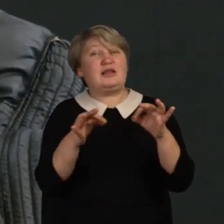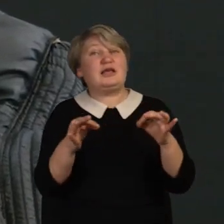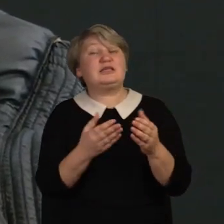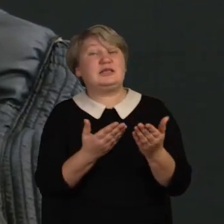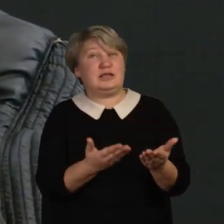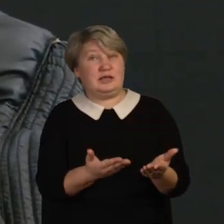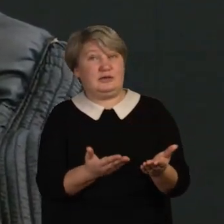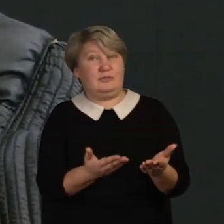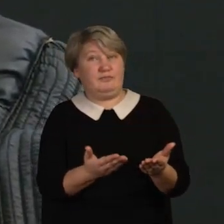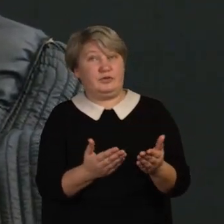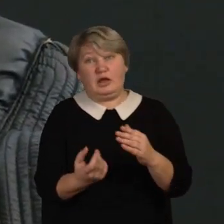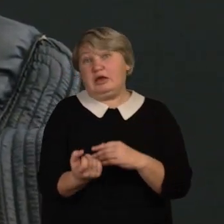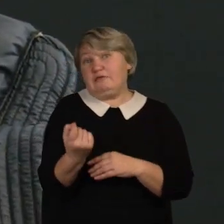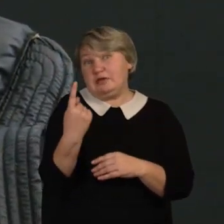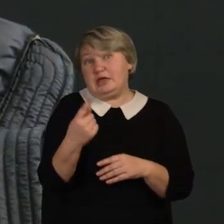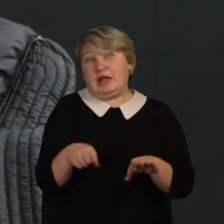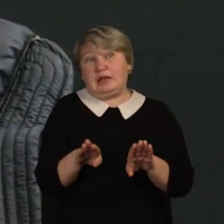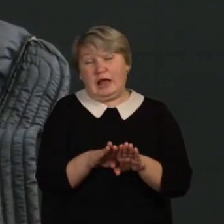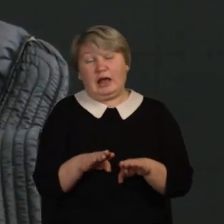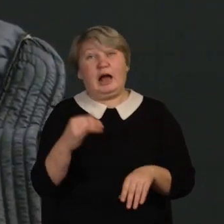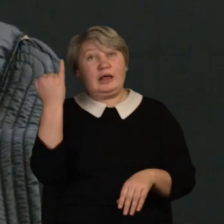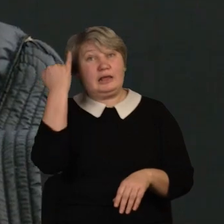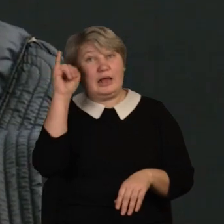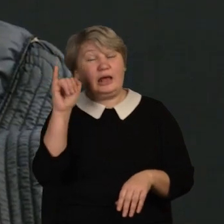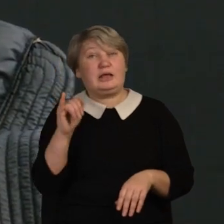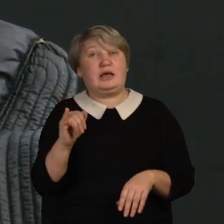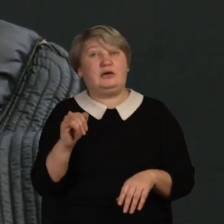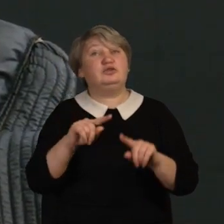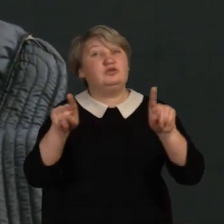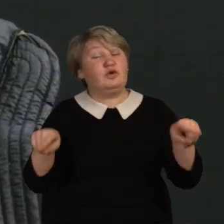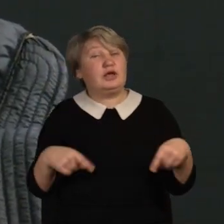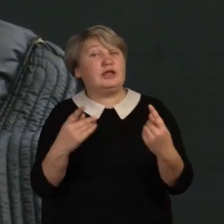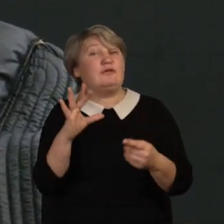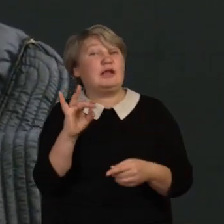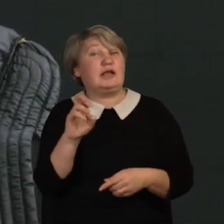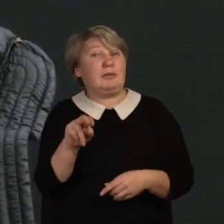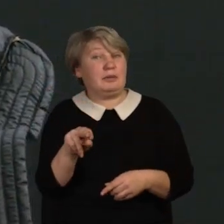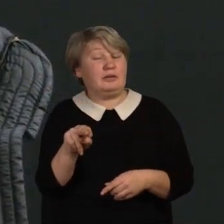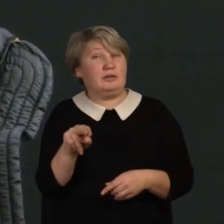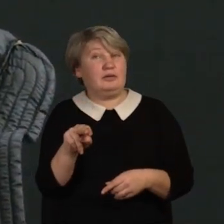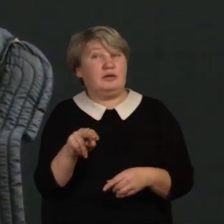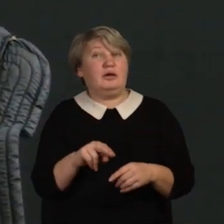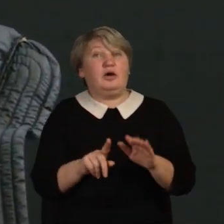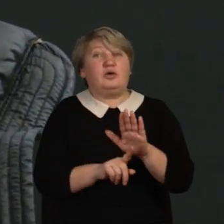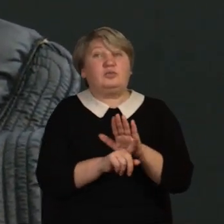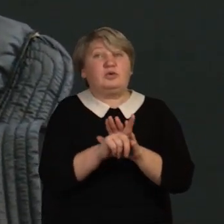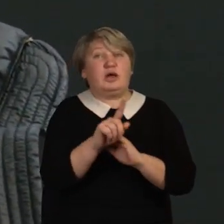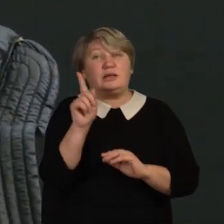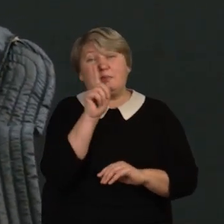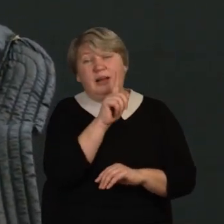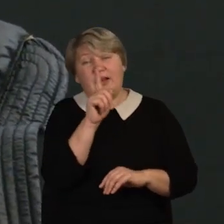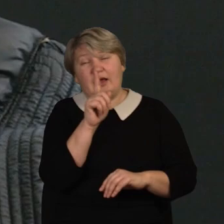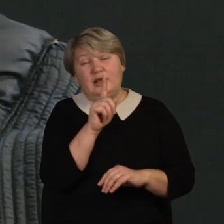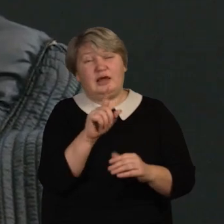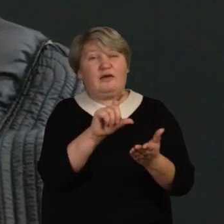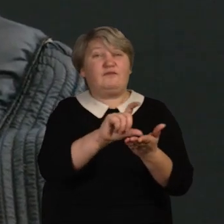І виникла така ідея створити ось такий вертеп. Все розпочиналося з дуже маленьких фігурок,